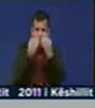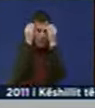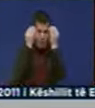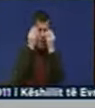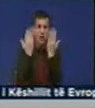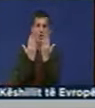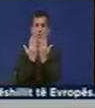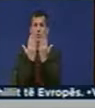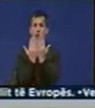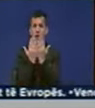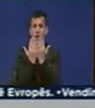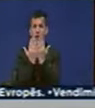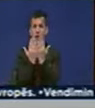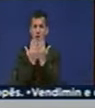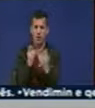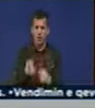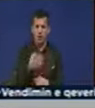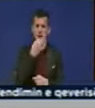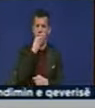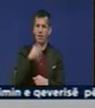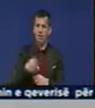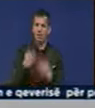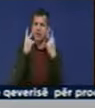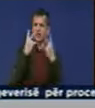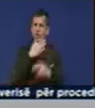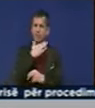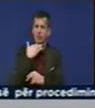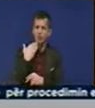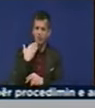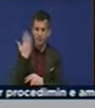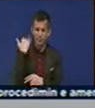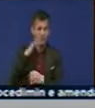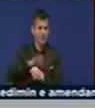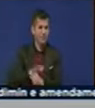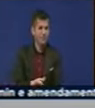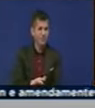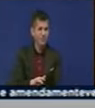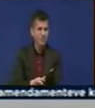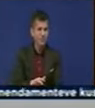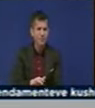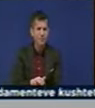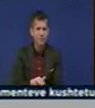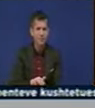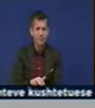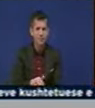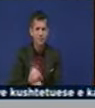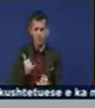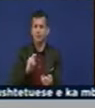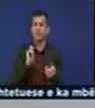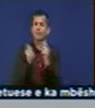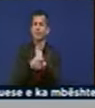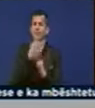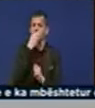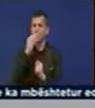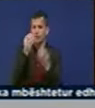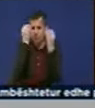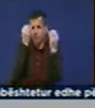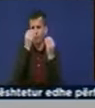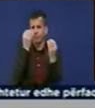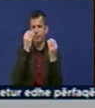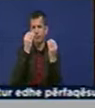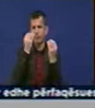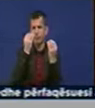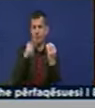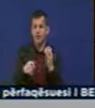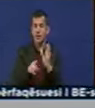femrës si një nga komponentat më diskriminuese ndaj saj, tashmë i takon së kaluarës. Të